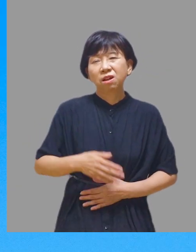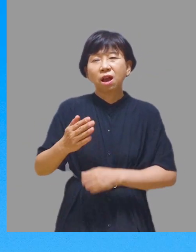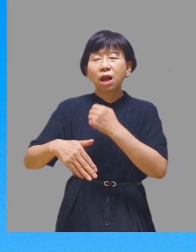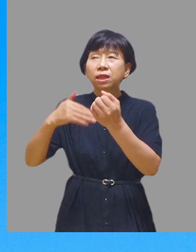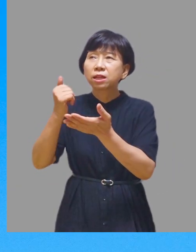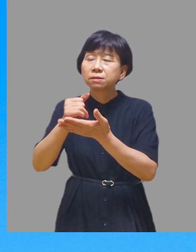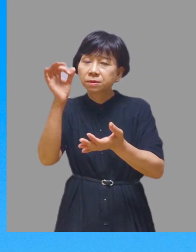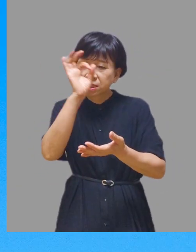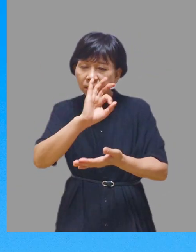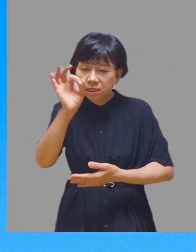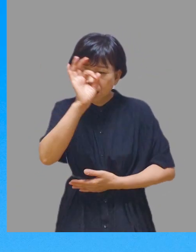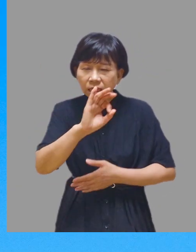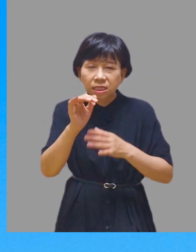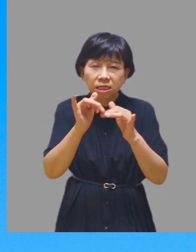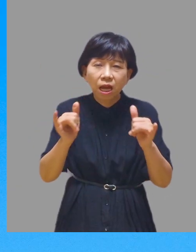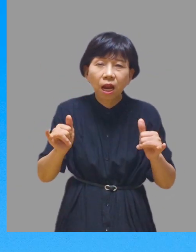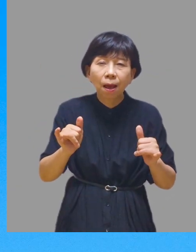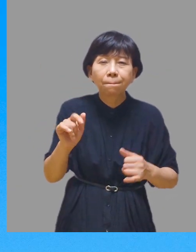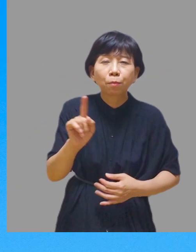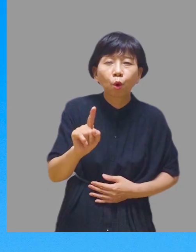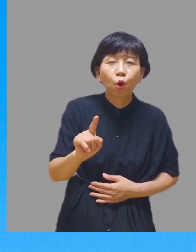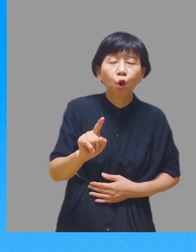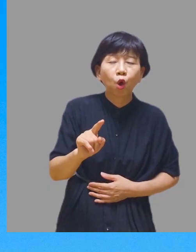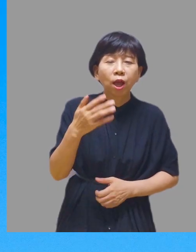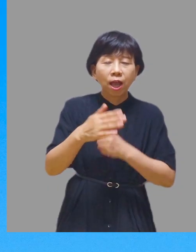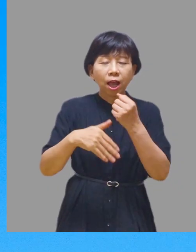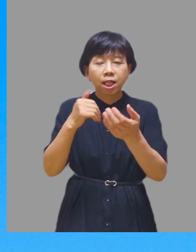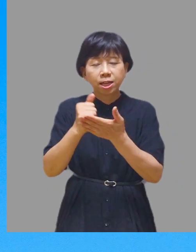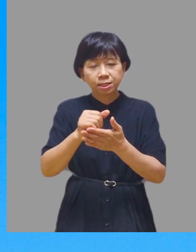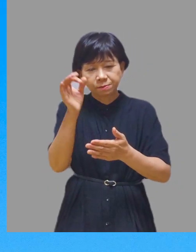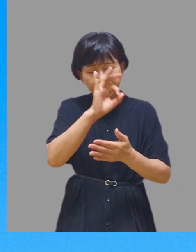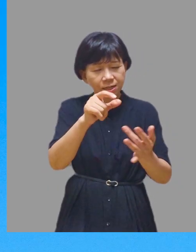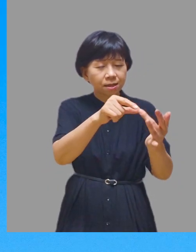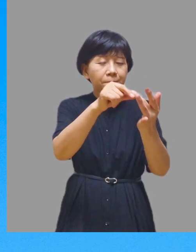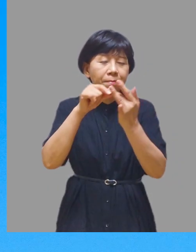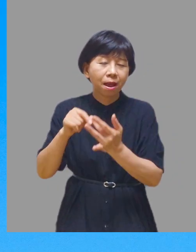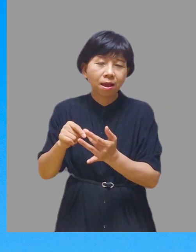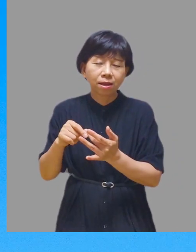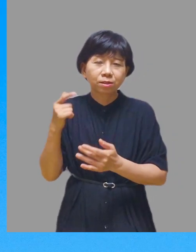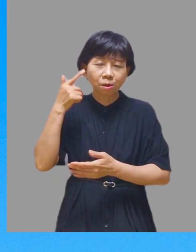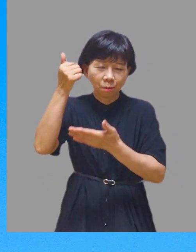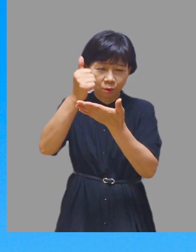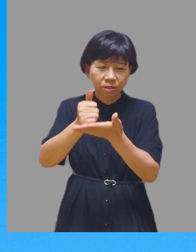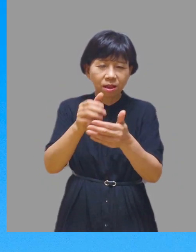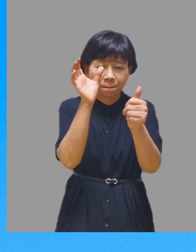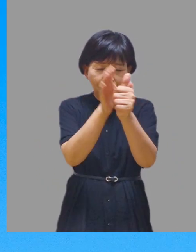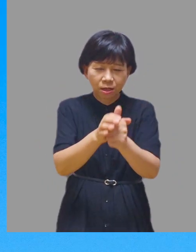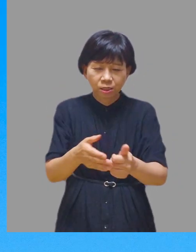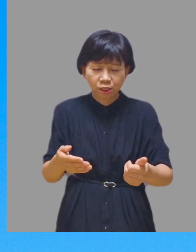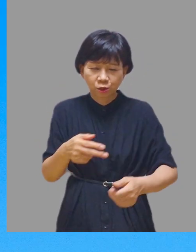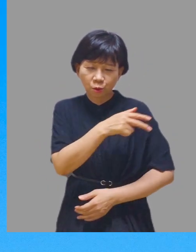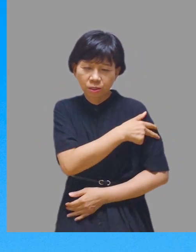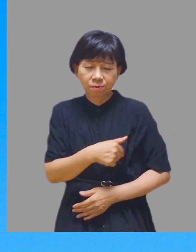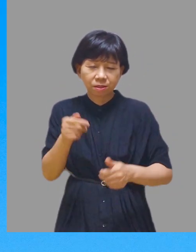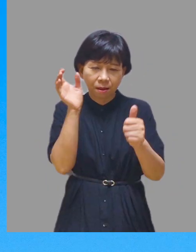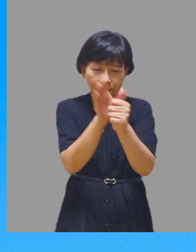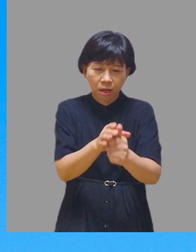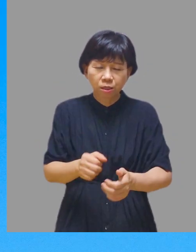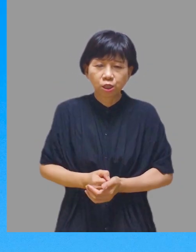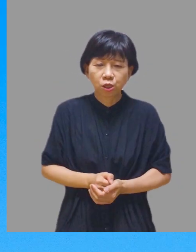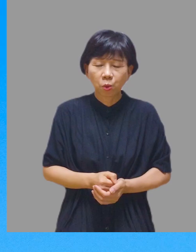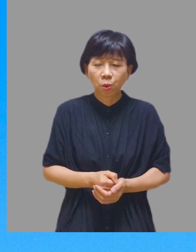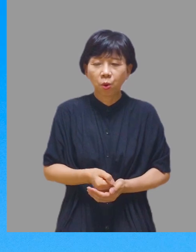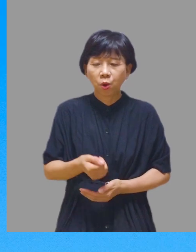찾으시는 한 사람이라니까 누군가를 하나님이 찾으셔서 목사가 되게 하시고 장로가 되게 하시고 집사가 되게 하시고 식당에서